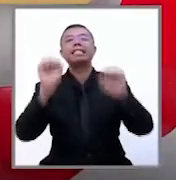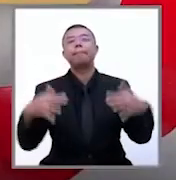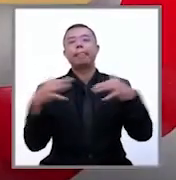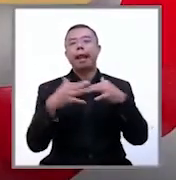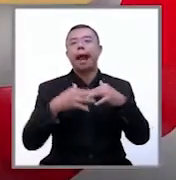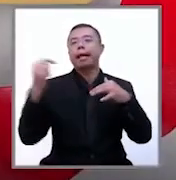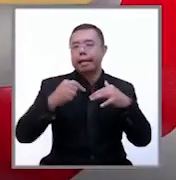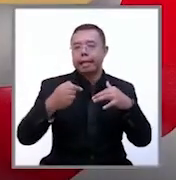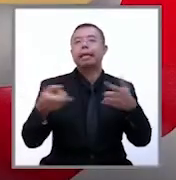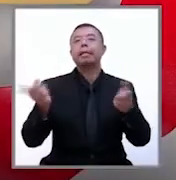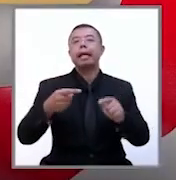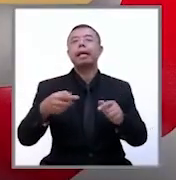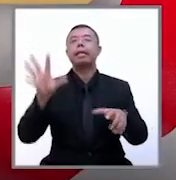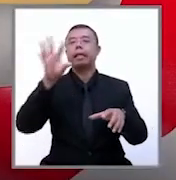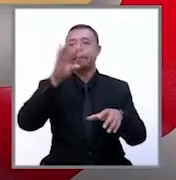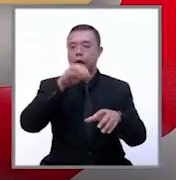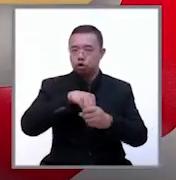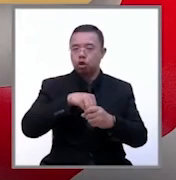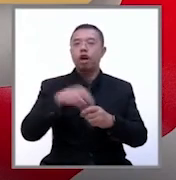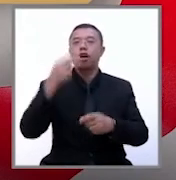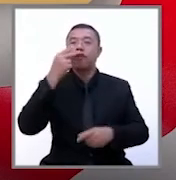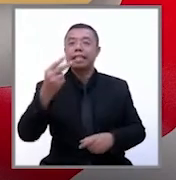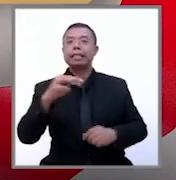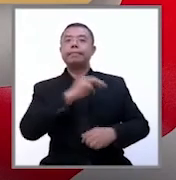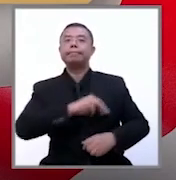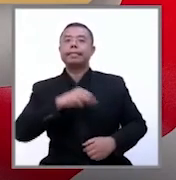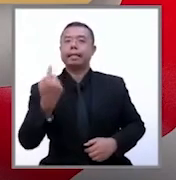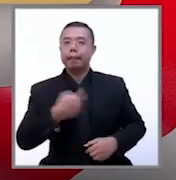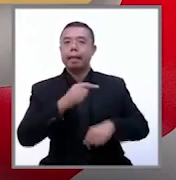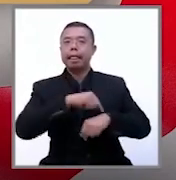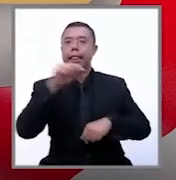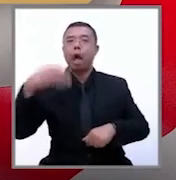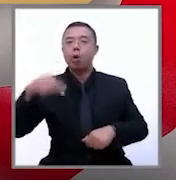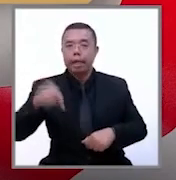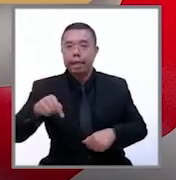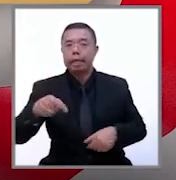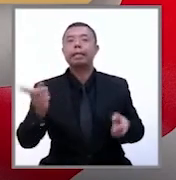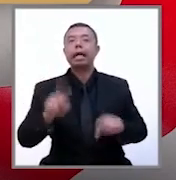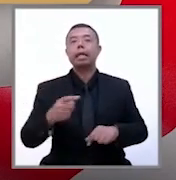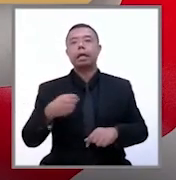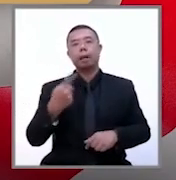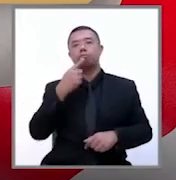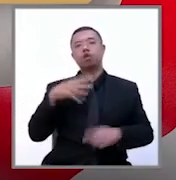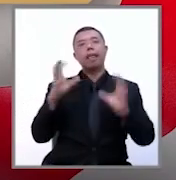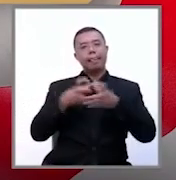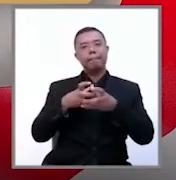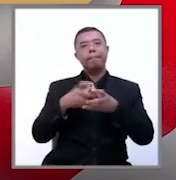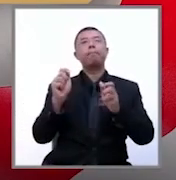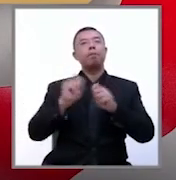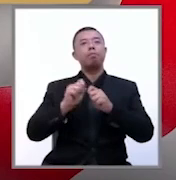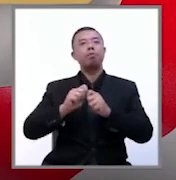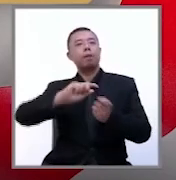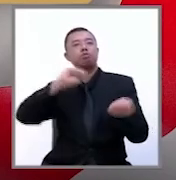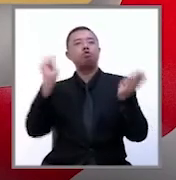menjadi salah satu bagian dari misi kami pada tahun ini Jadi kami punya tim reformasi hukum